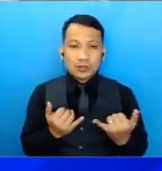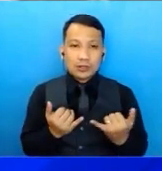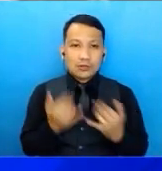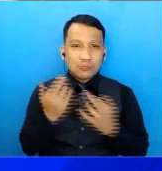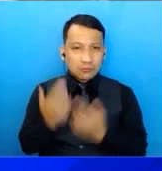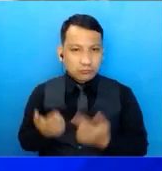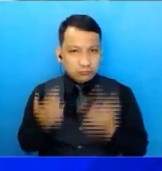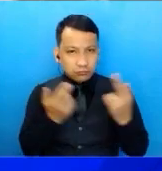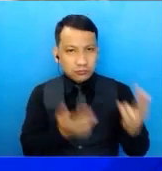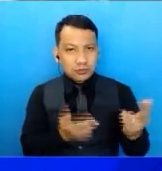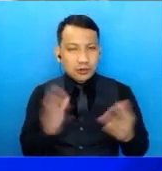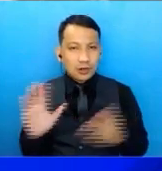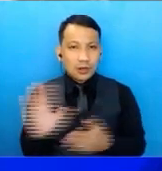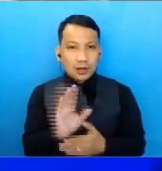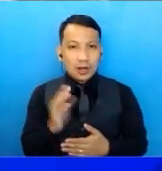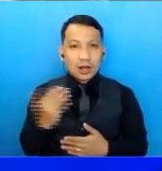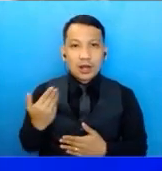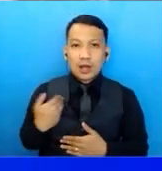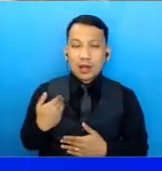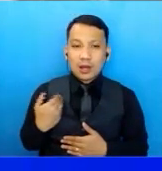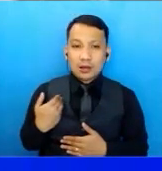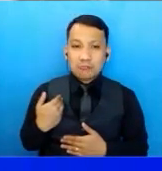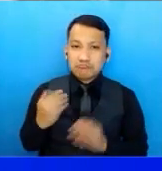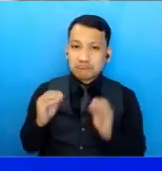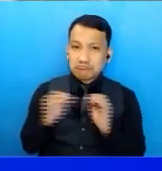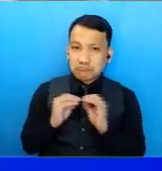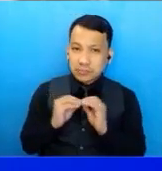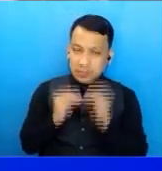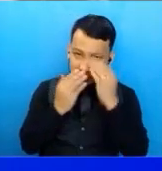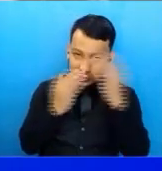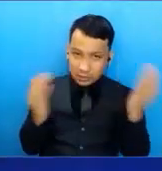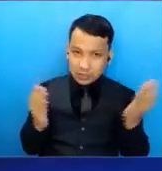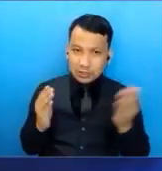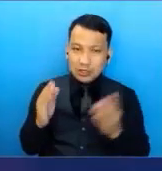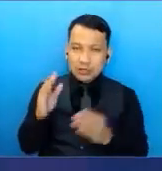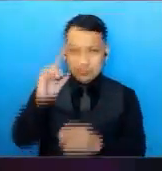and there's yung talagang loyalty na